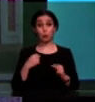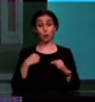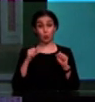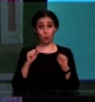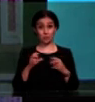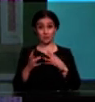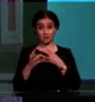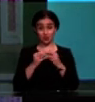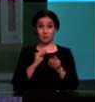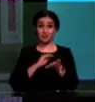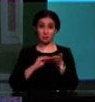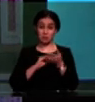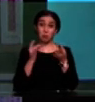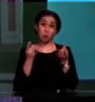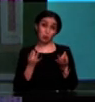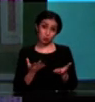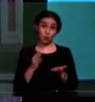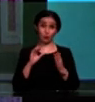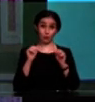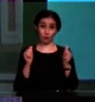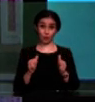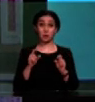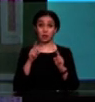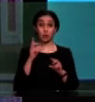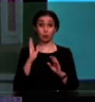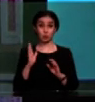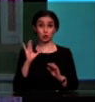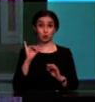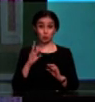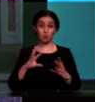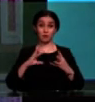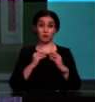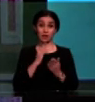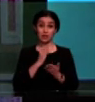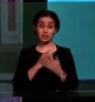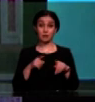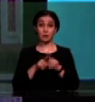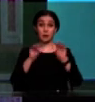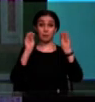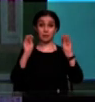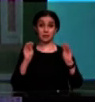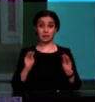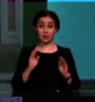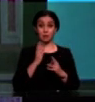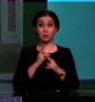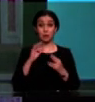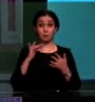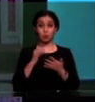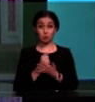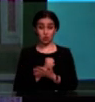можем с вами написать простую формулу. Это будет сумма вероятностей. Подставляем значение.